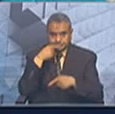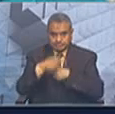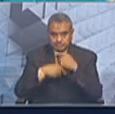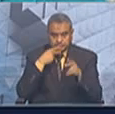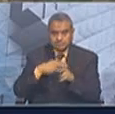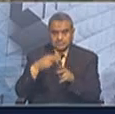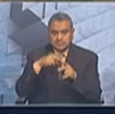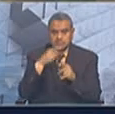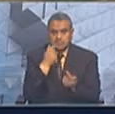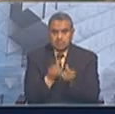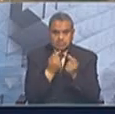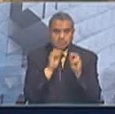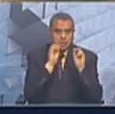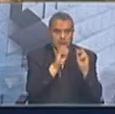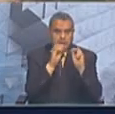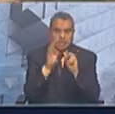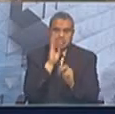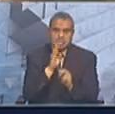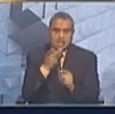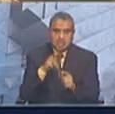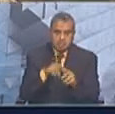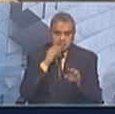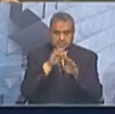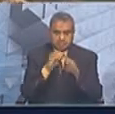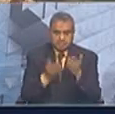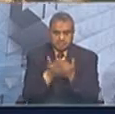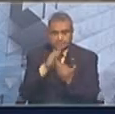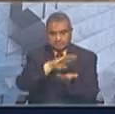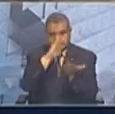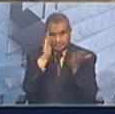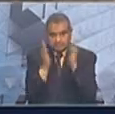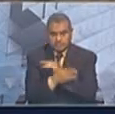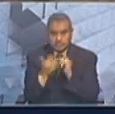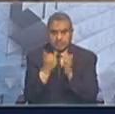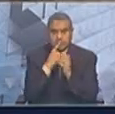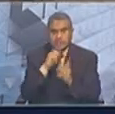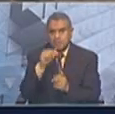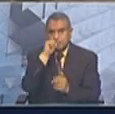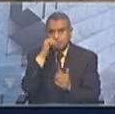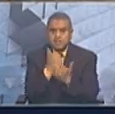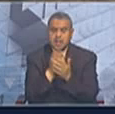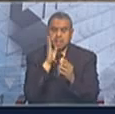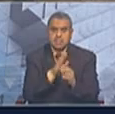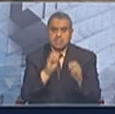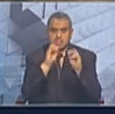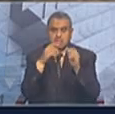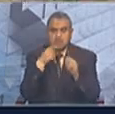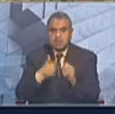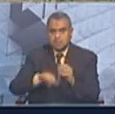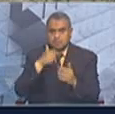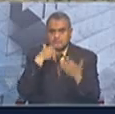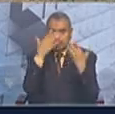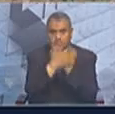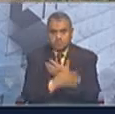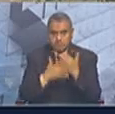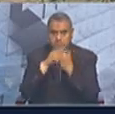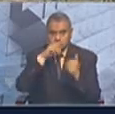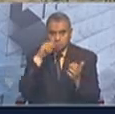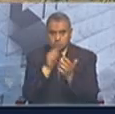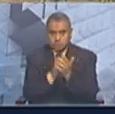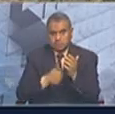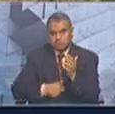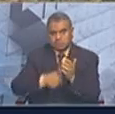مع المزارعين. وتعتبر مبادره التحول من الري بالغمر للحديث مشروعا قوميا